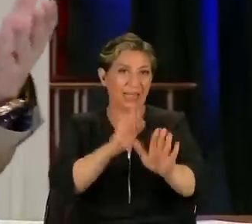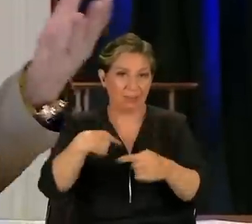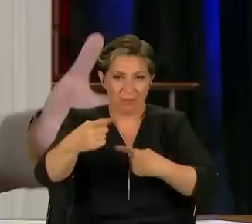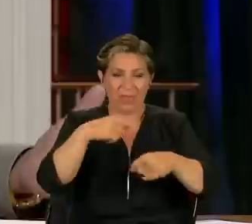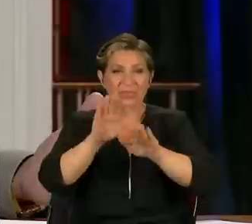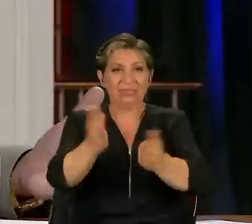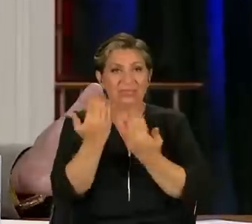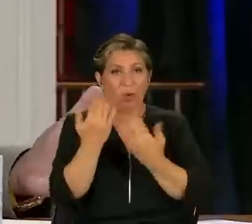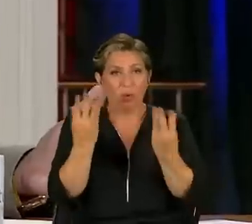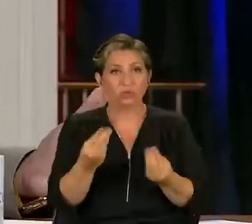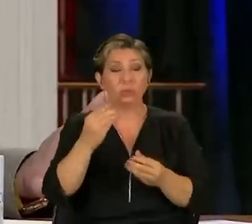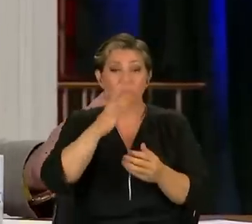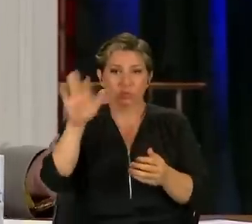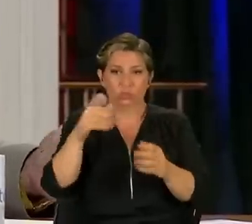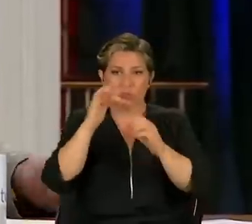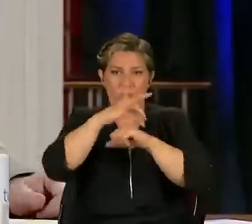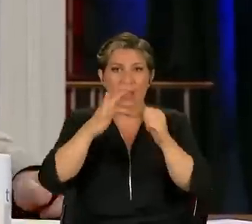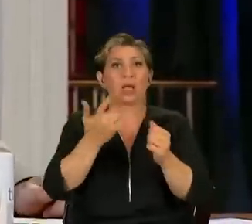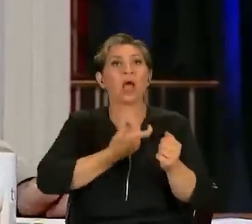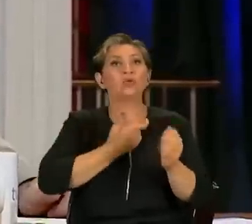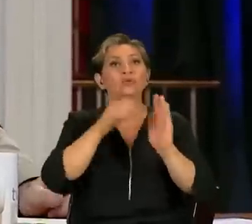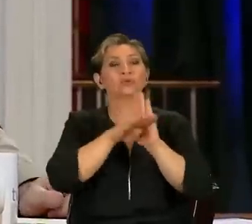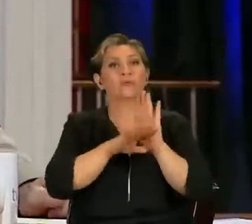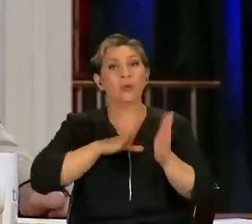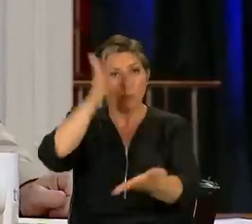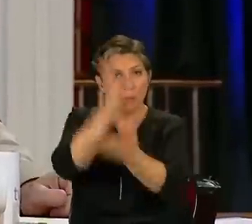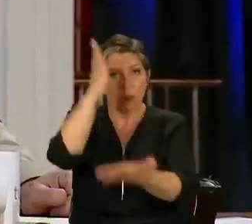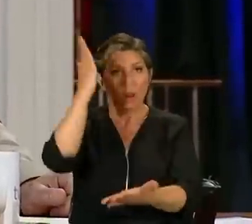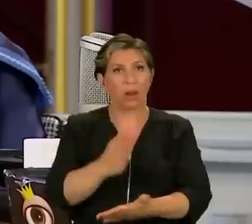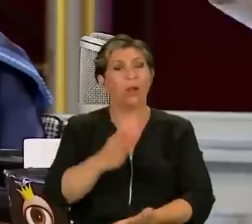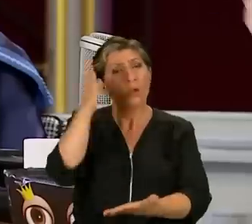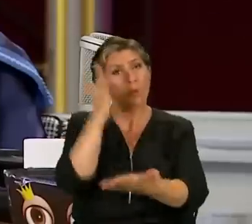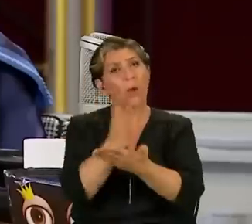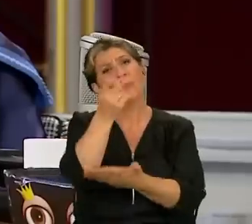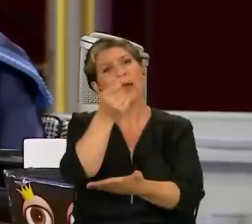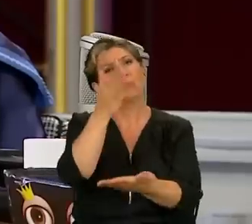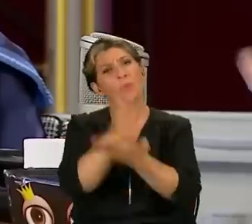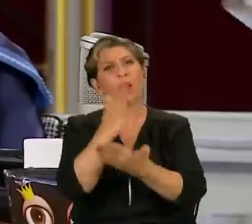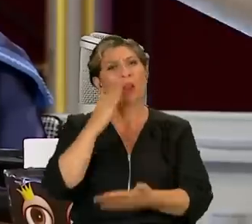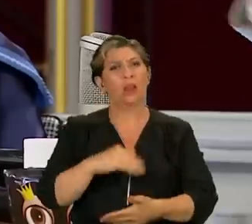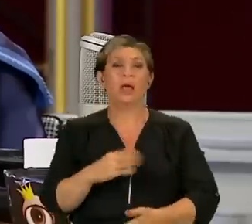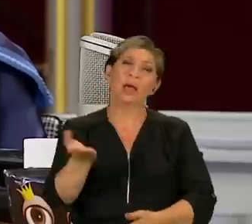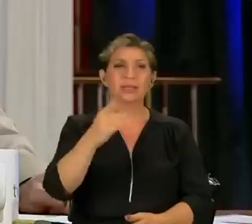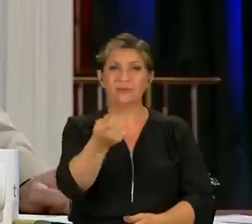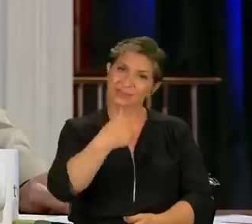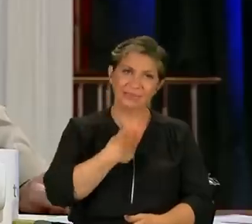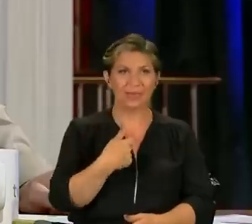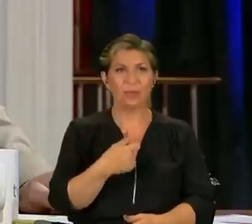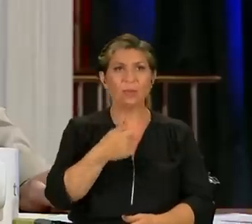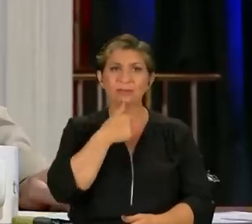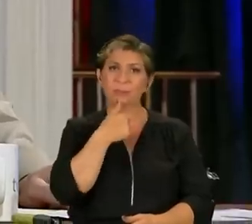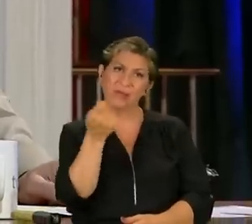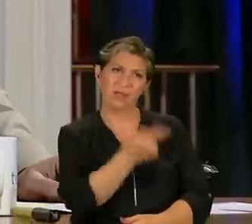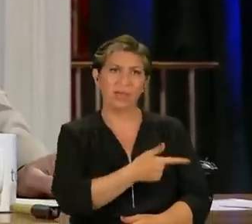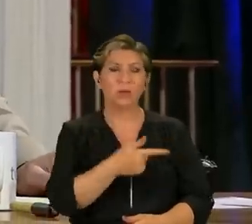Bütün ülkelerin medeni kanunlarında var. Dolayısıyla böl babacım ortadan. Böl serveti ortadan. E hadi versene bakalım bu